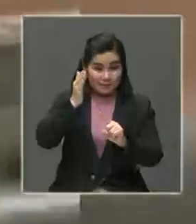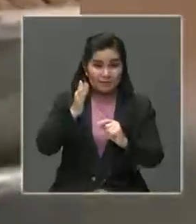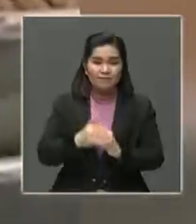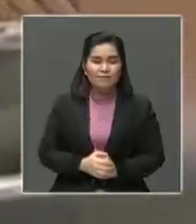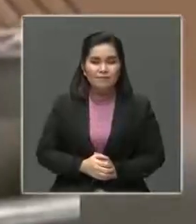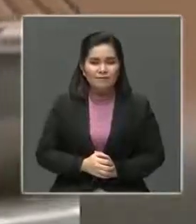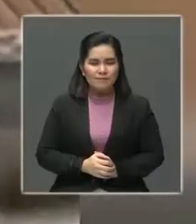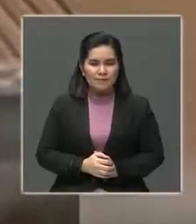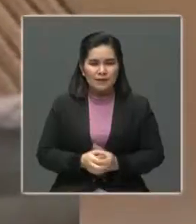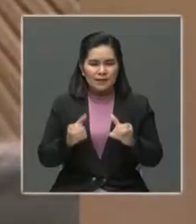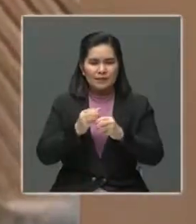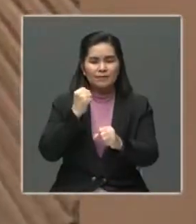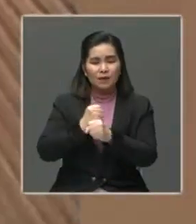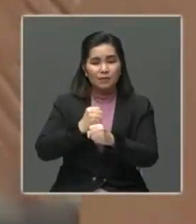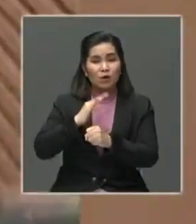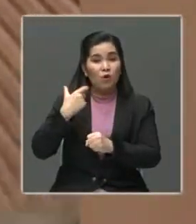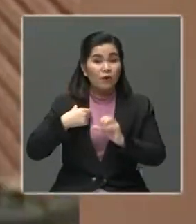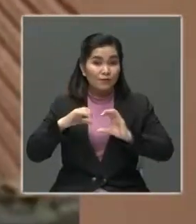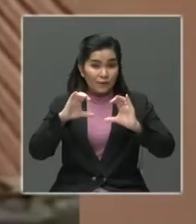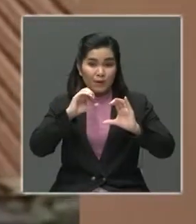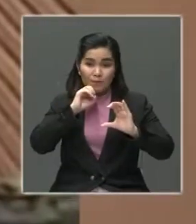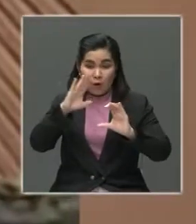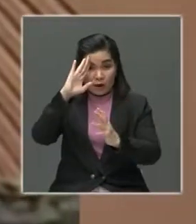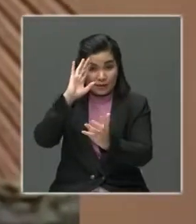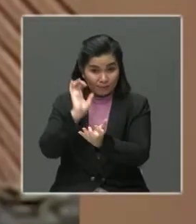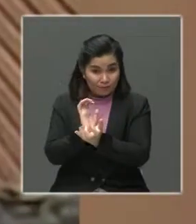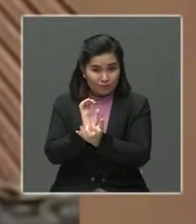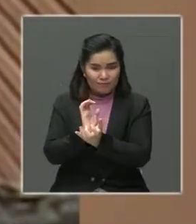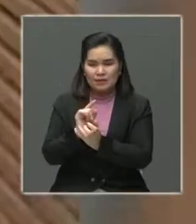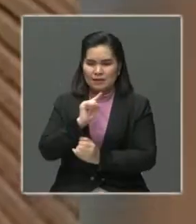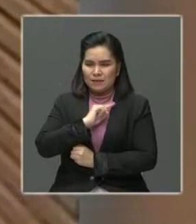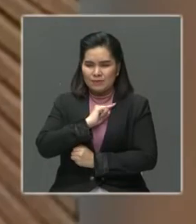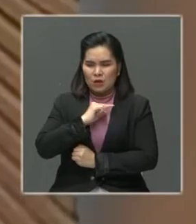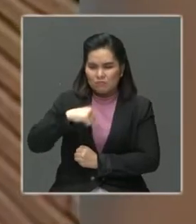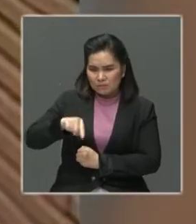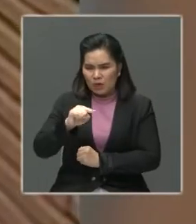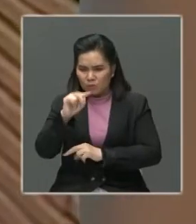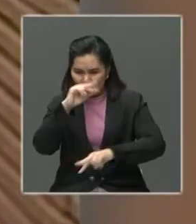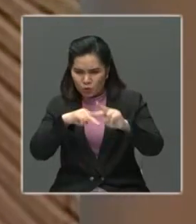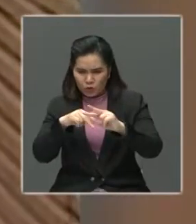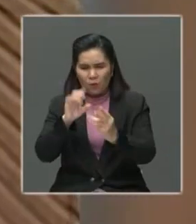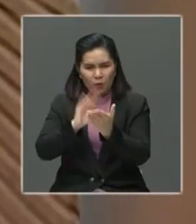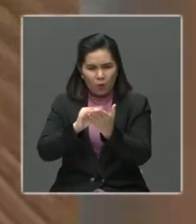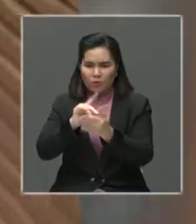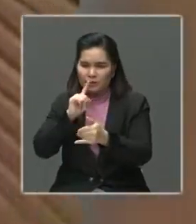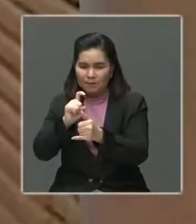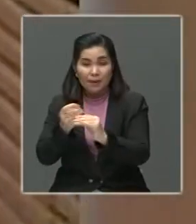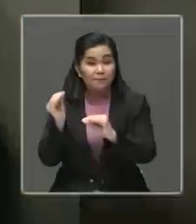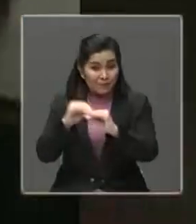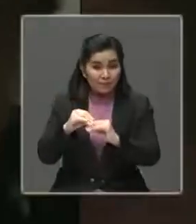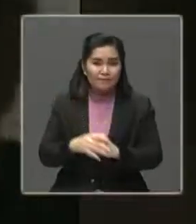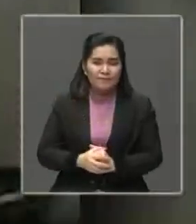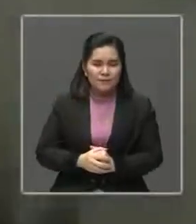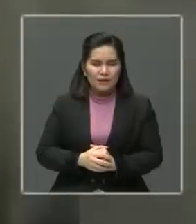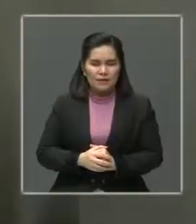ประเด็นที่คณะทำงานอัยการแจ้งให้พนักงานสอบสวนดำเนินการในคดีของบอสเพิ่มเติม1ก็คือให้แจ้งข้